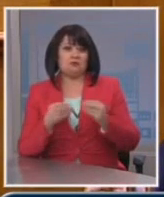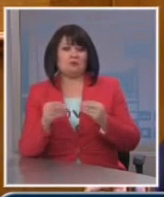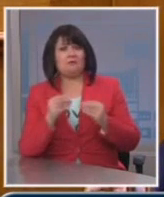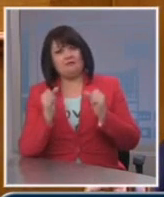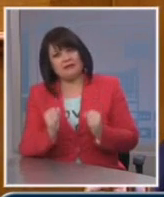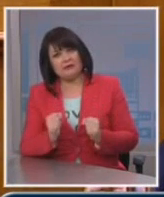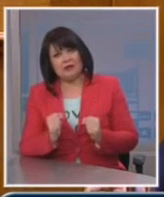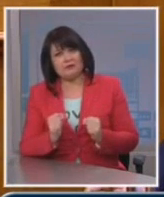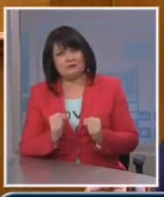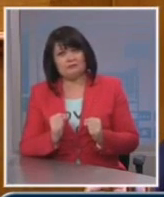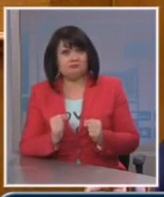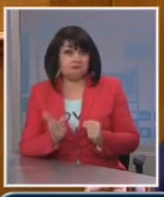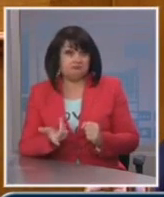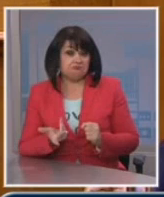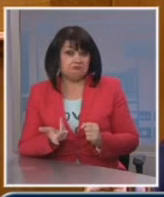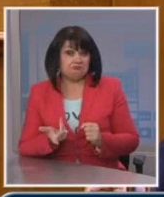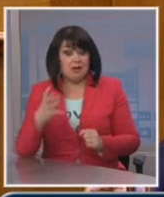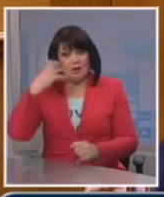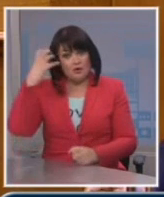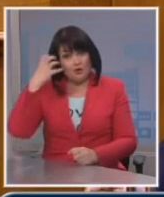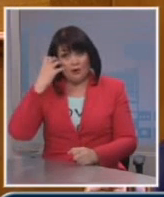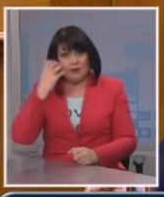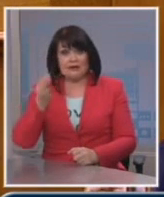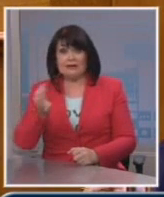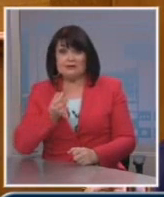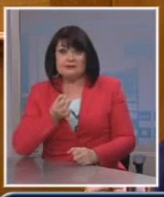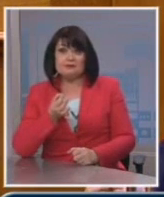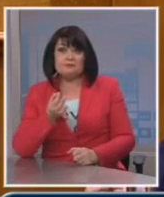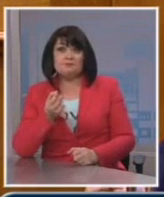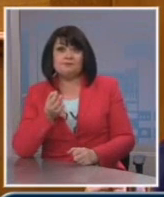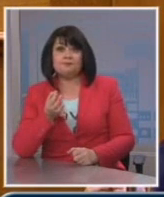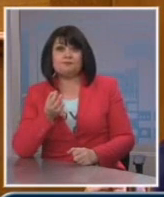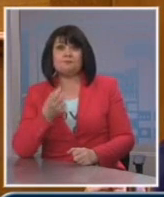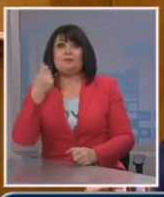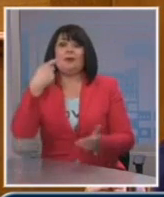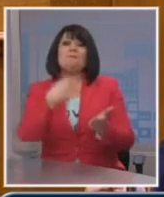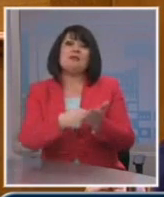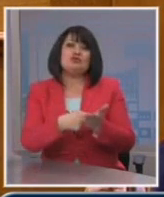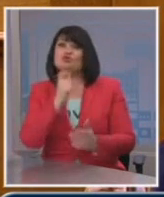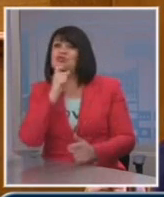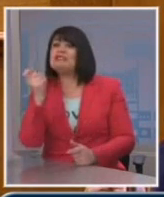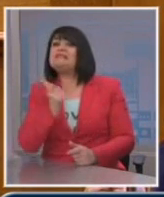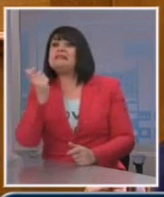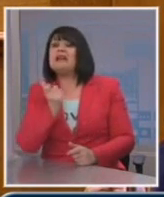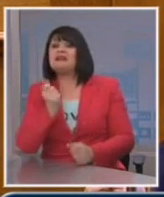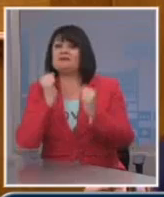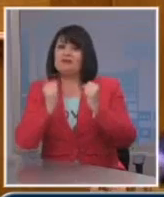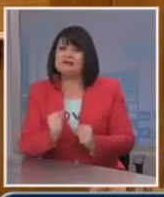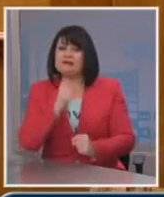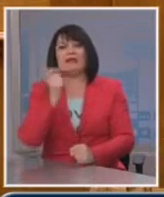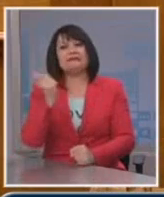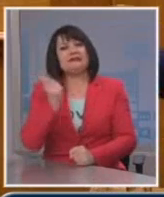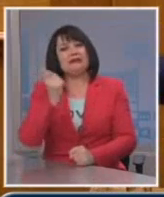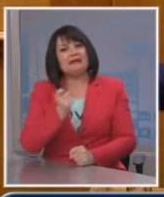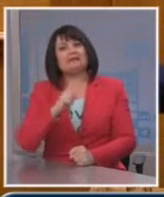Άρα μιλάτε για περικοπές στους μισθούς και στις συντάξεις. Στις κύριες συντάξεις,